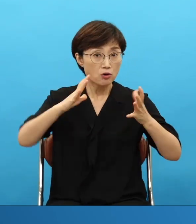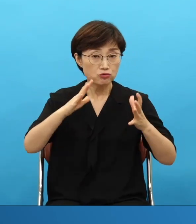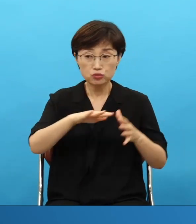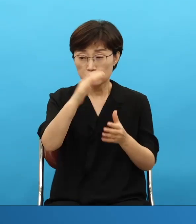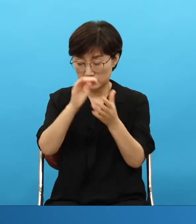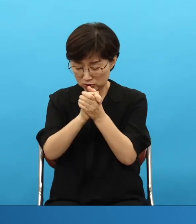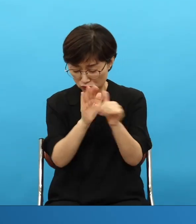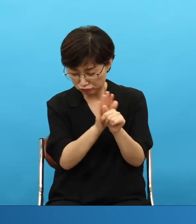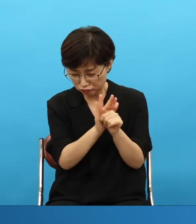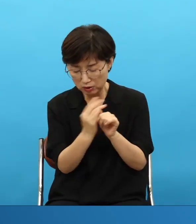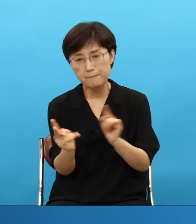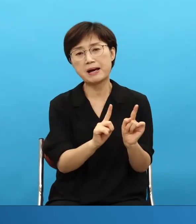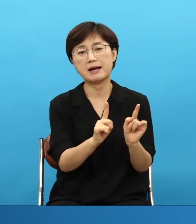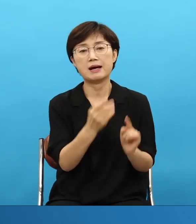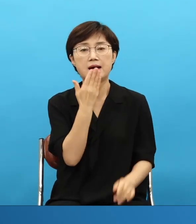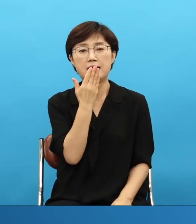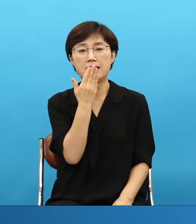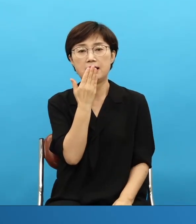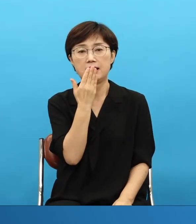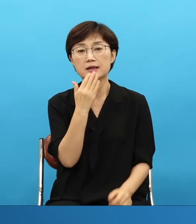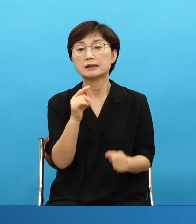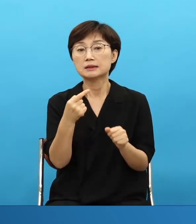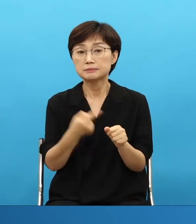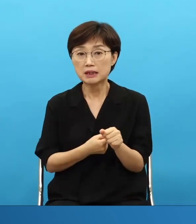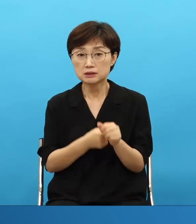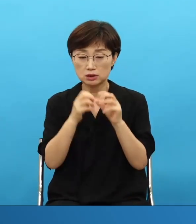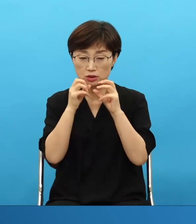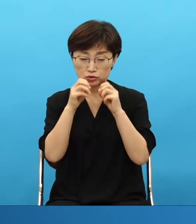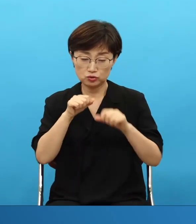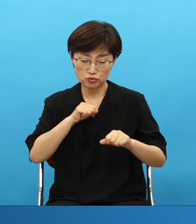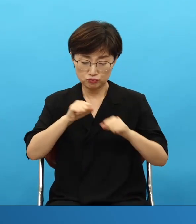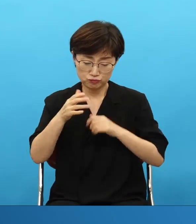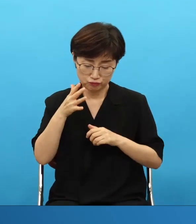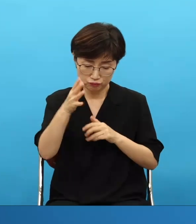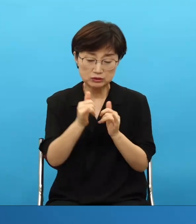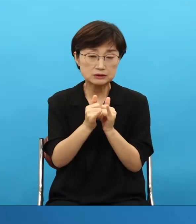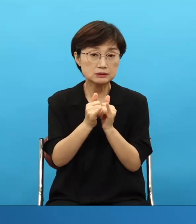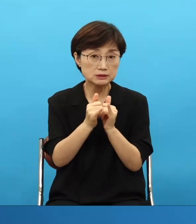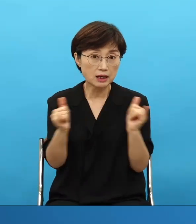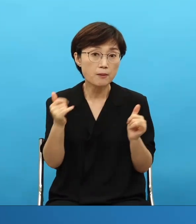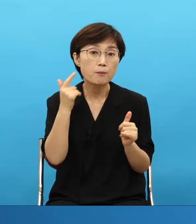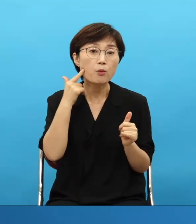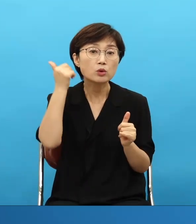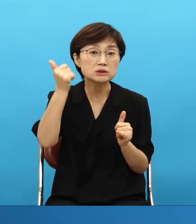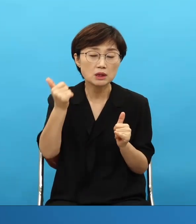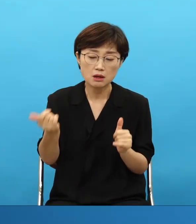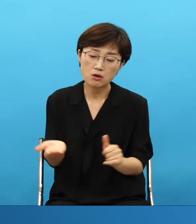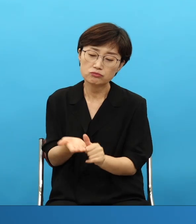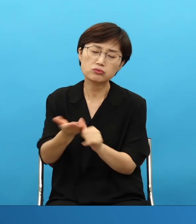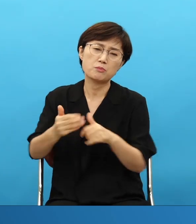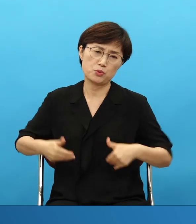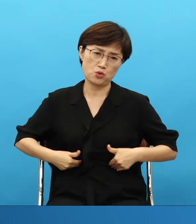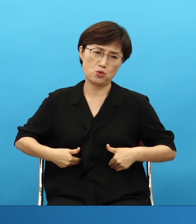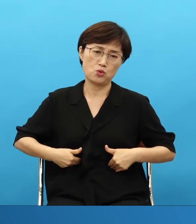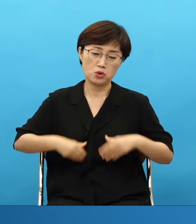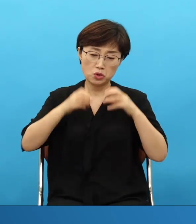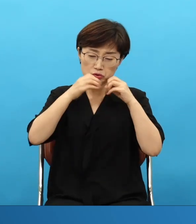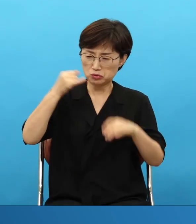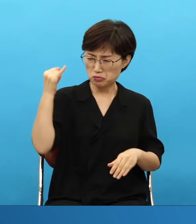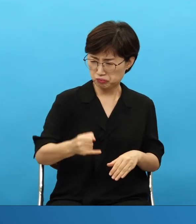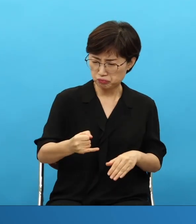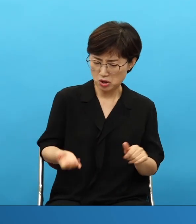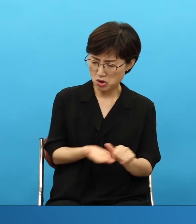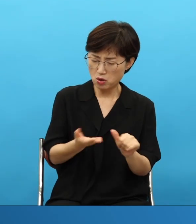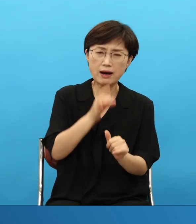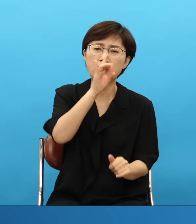그래서 전도운동하는 목회자를 만들어내야 돼요. RTS에서 전도할 줄 모르는 사람 만들어내면 안 돼요. 그래서 우리 RTS 세운 거예요. 우리는